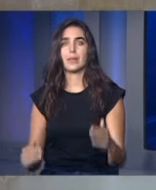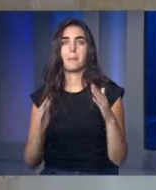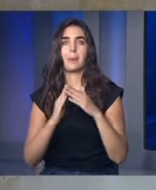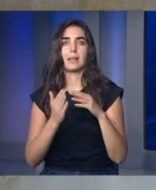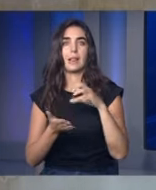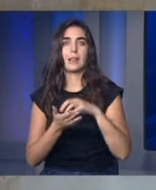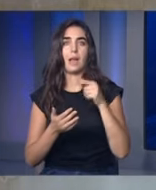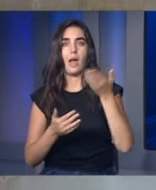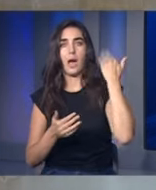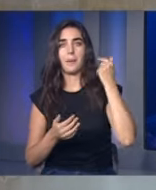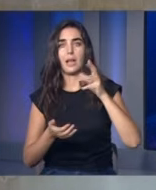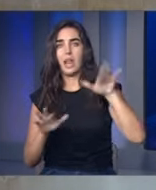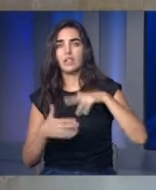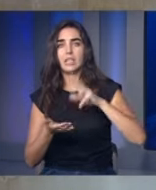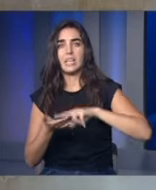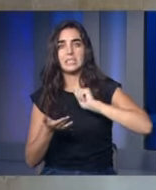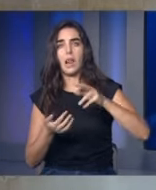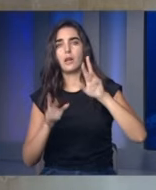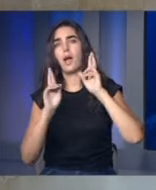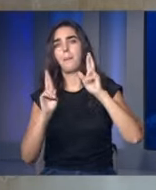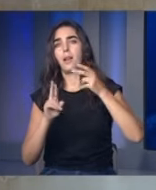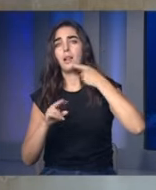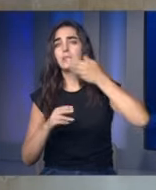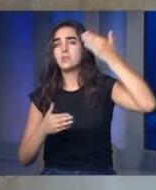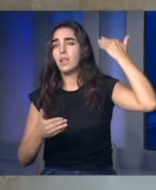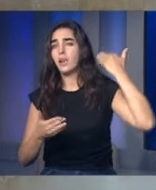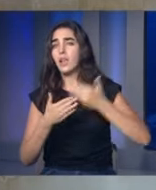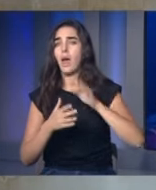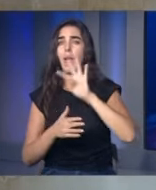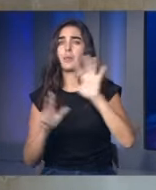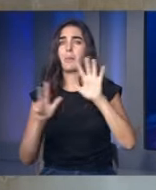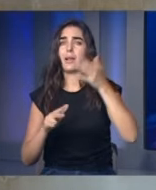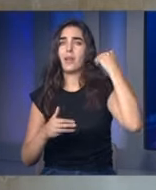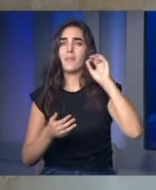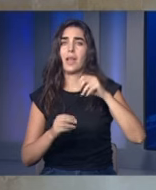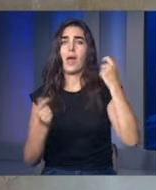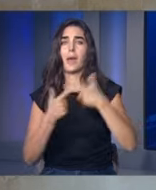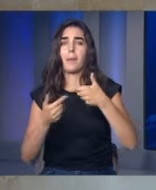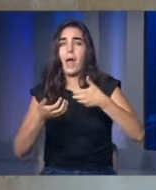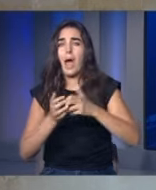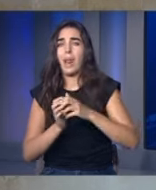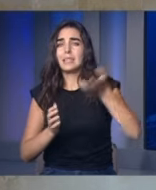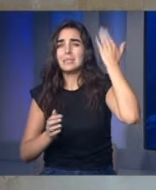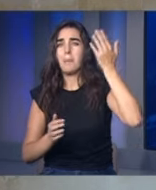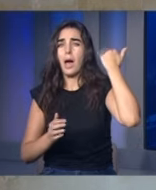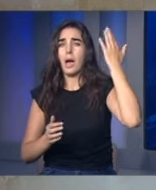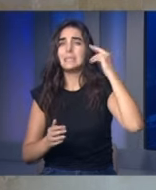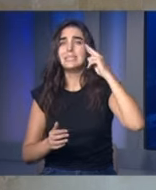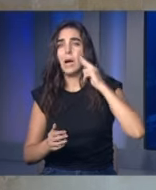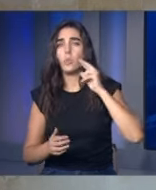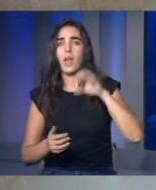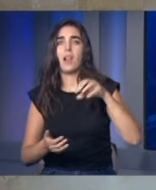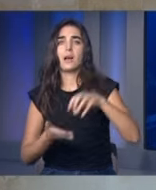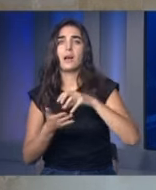لتذكير مهرجانات بيت الدين كانت قبل كل شيء رسالة أمل منذ انطلاقتها سنة 1984